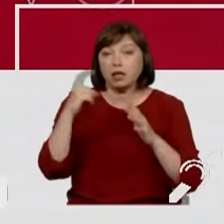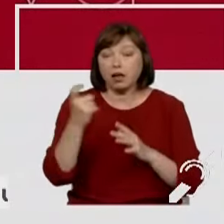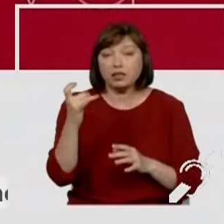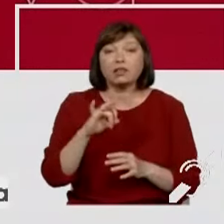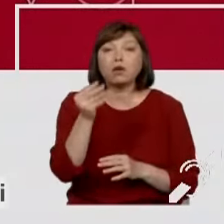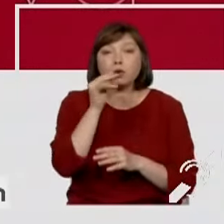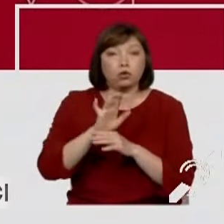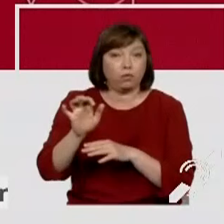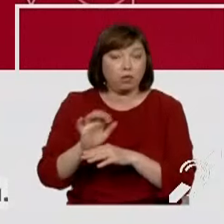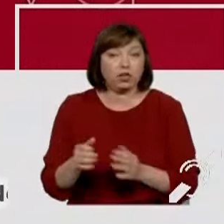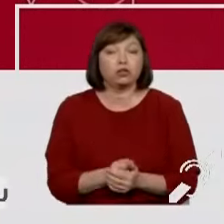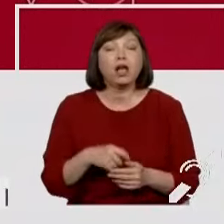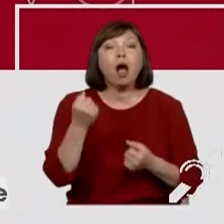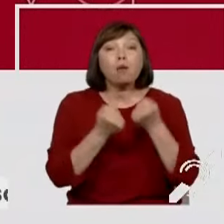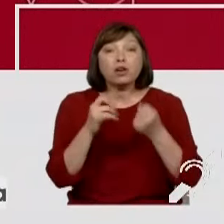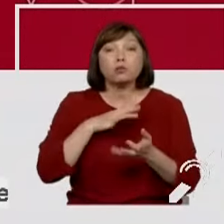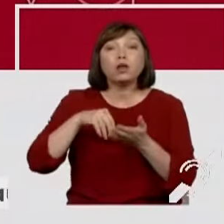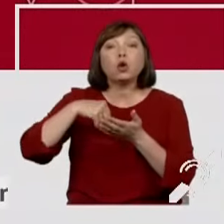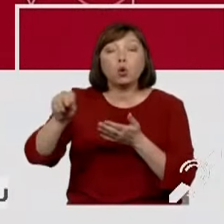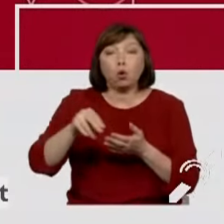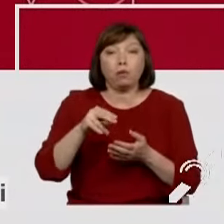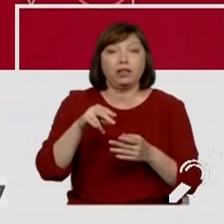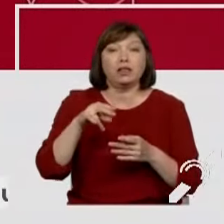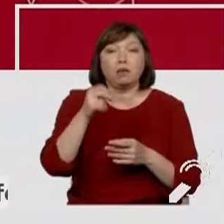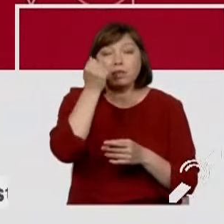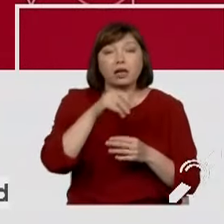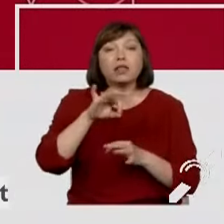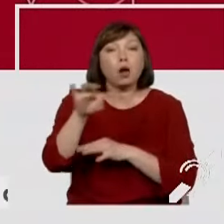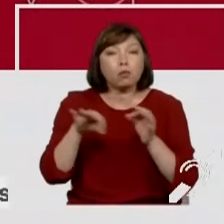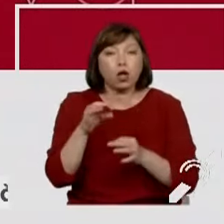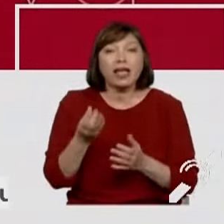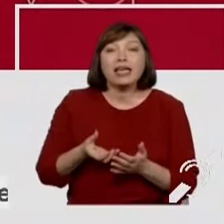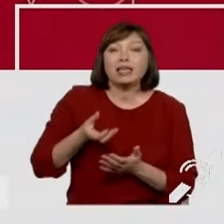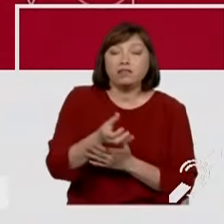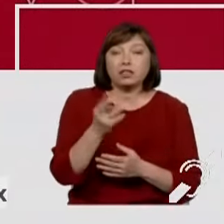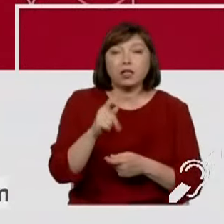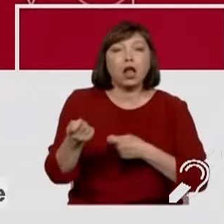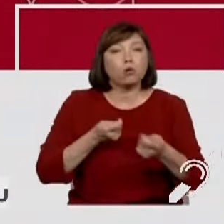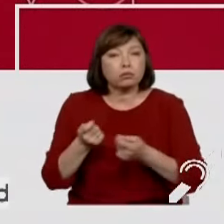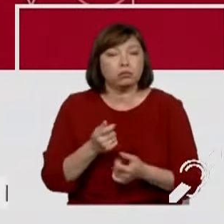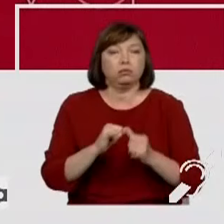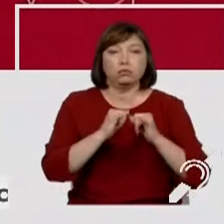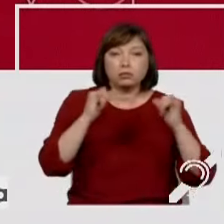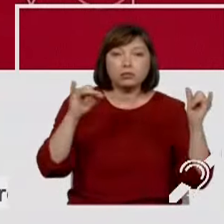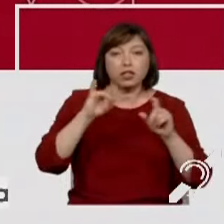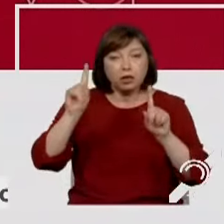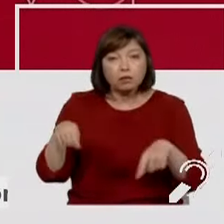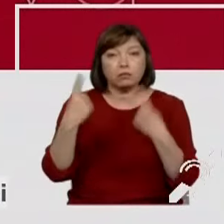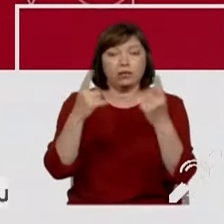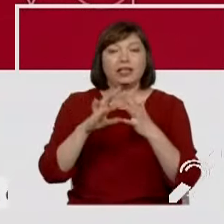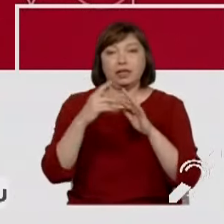Industriei Alimentare. Mașinile au fost cumpărate în cadrul proiectului Investiții pentru Guvernanță, Creștere și Reziliență